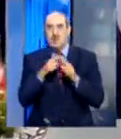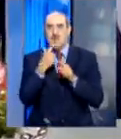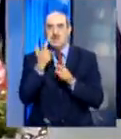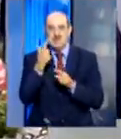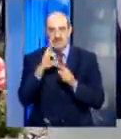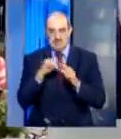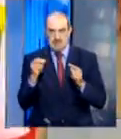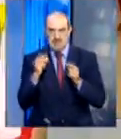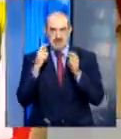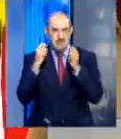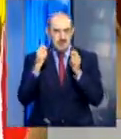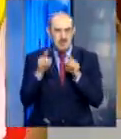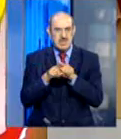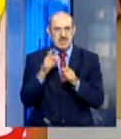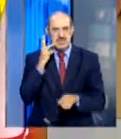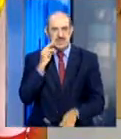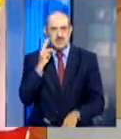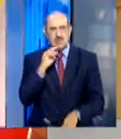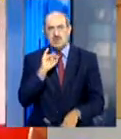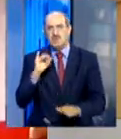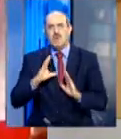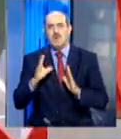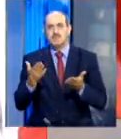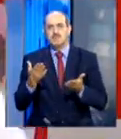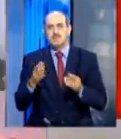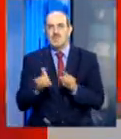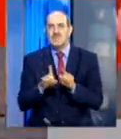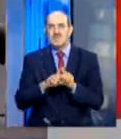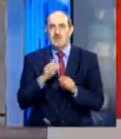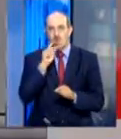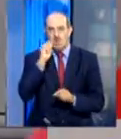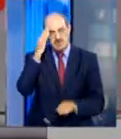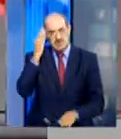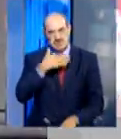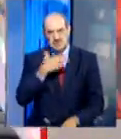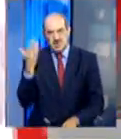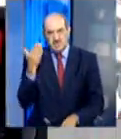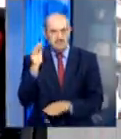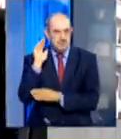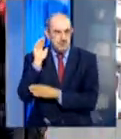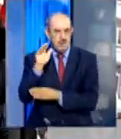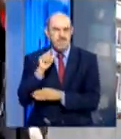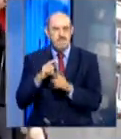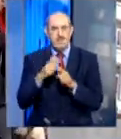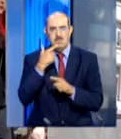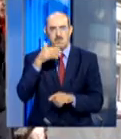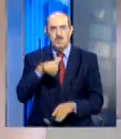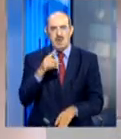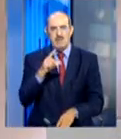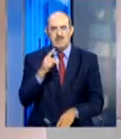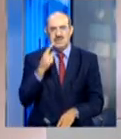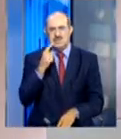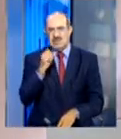التاريخ والذي لم يدخل في التاريخ، بمعناه هو الزعيم والثوري محمد بن عبد الكريم